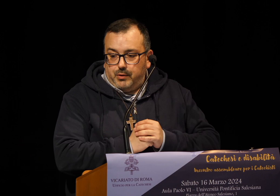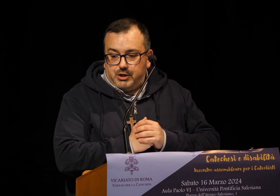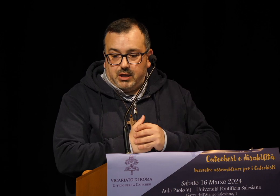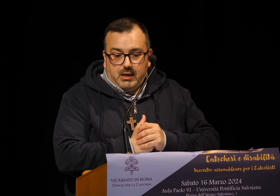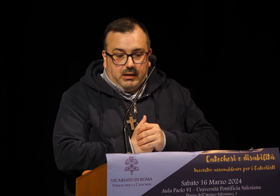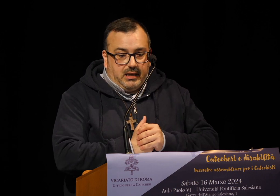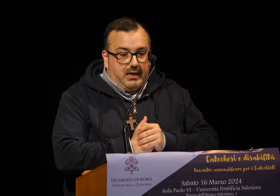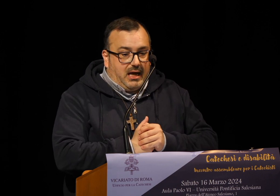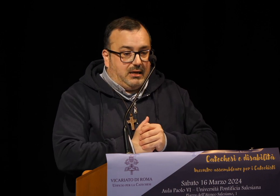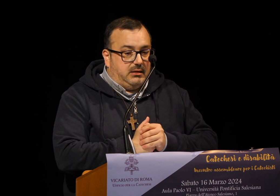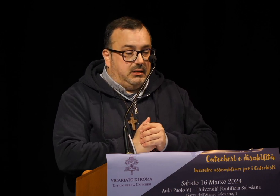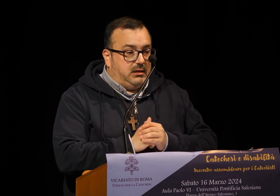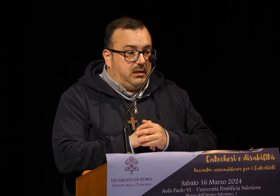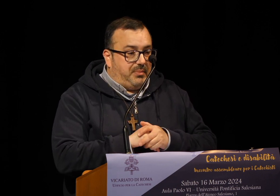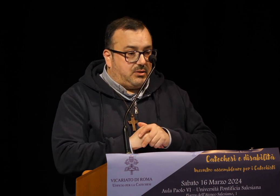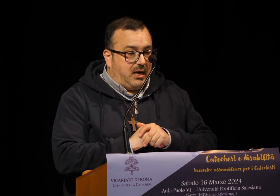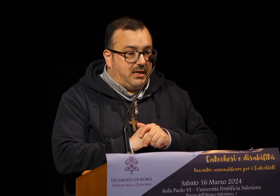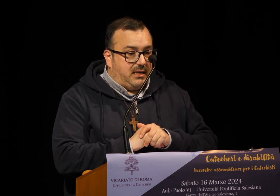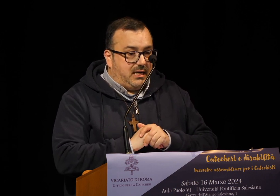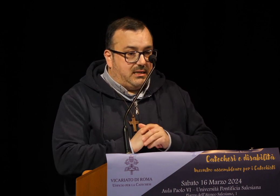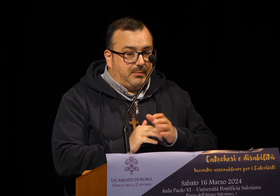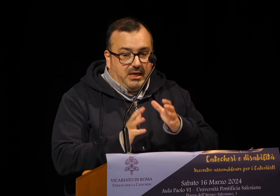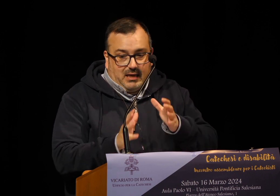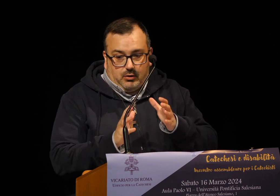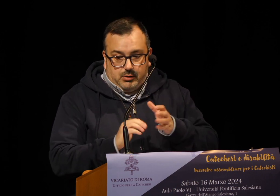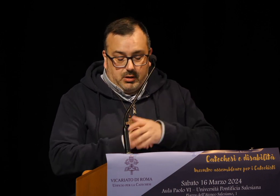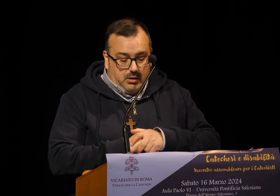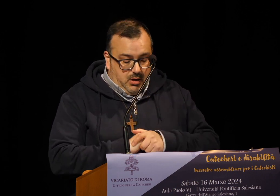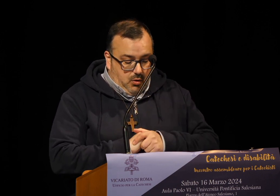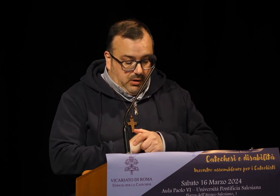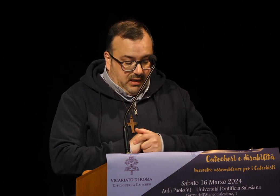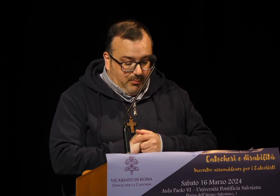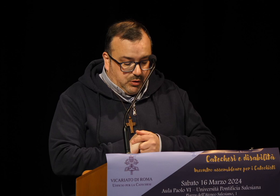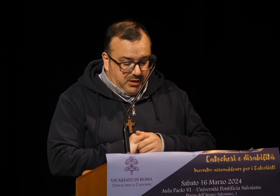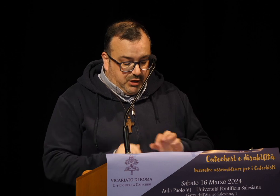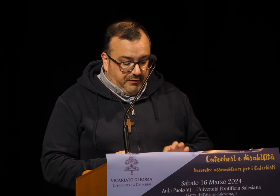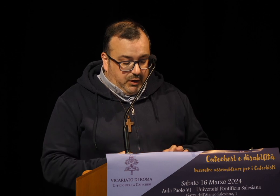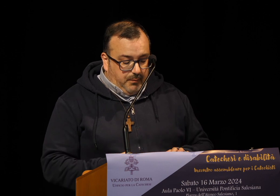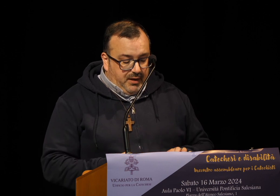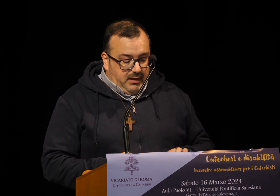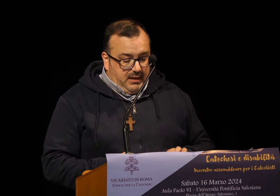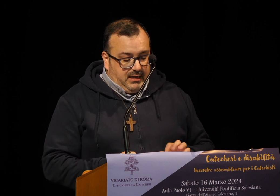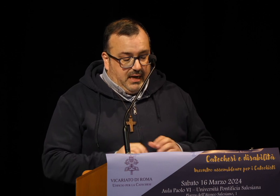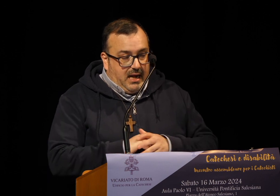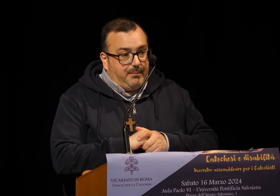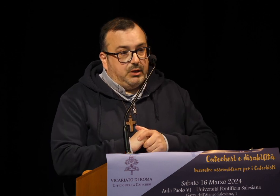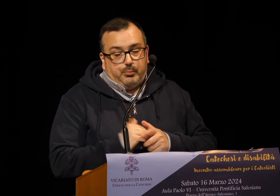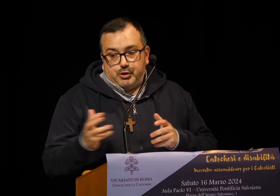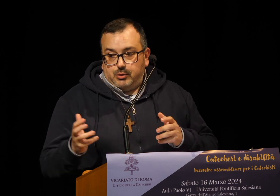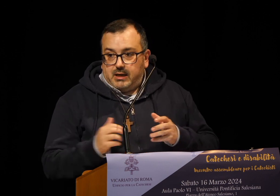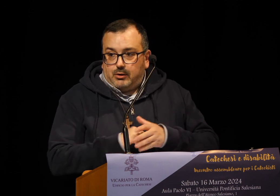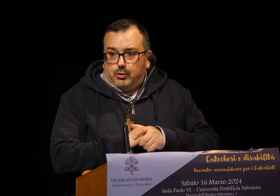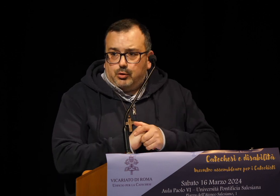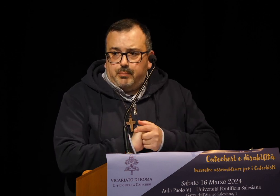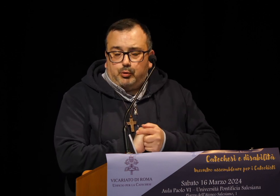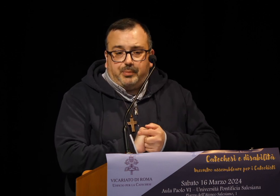Don Luigi della pastorale della disabilità con un richiamo specifico nell'ambito poi